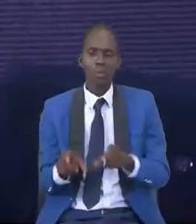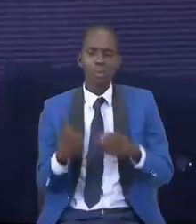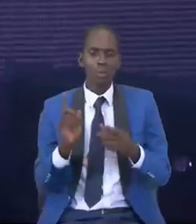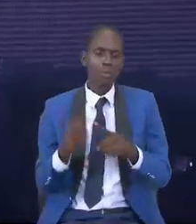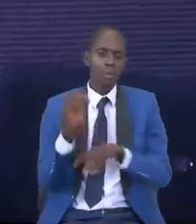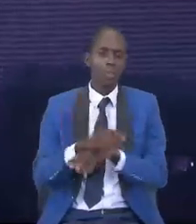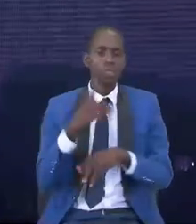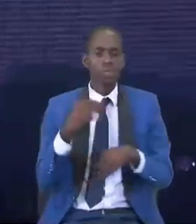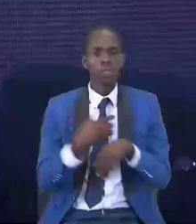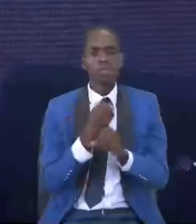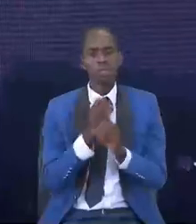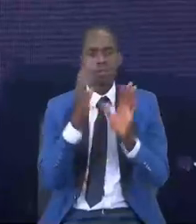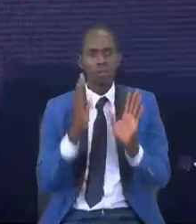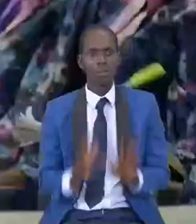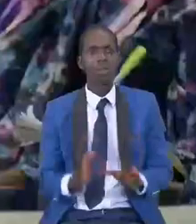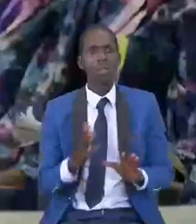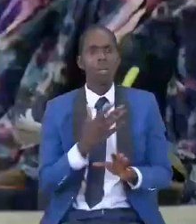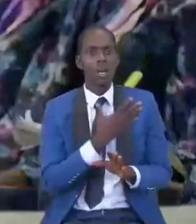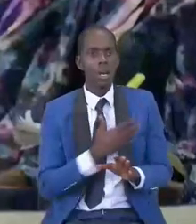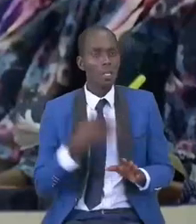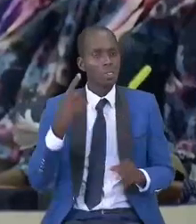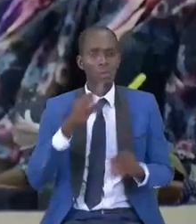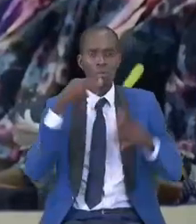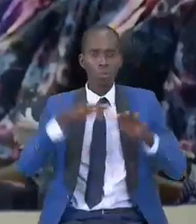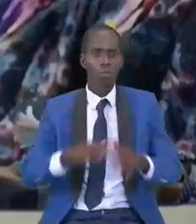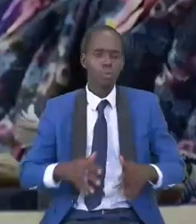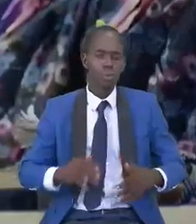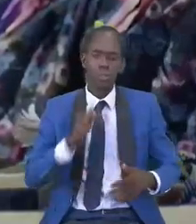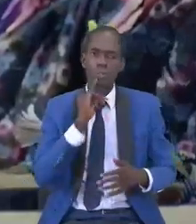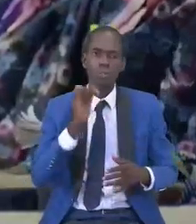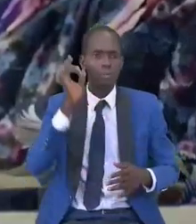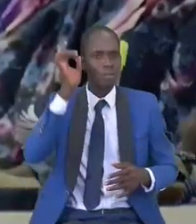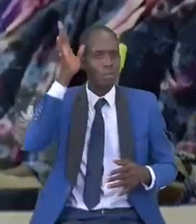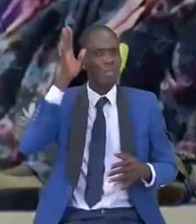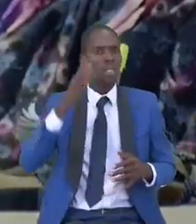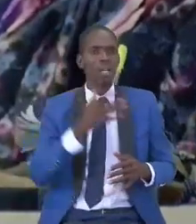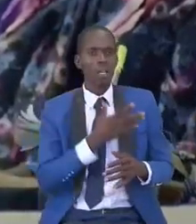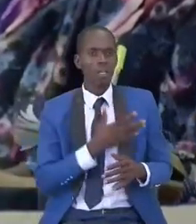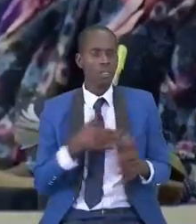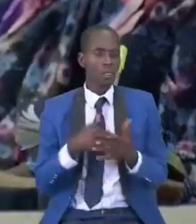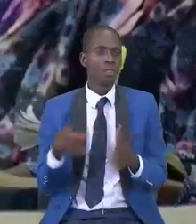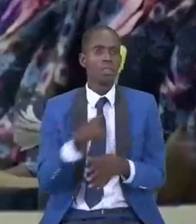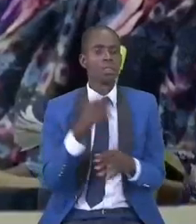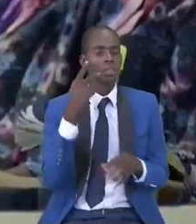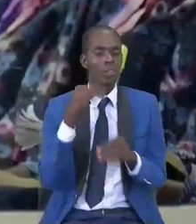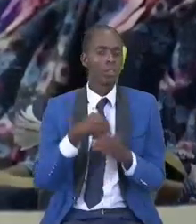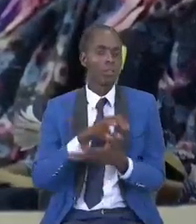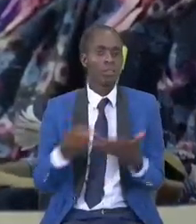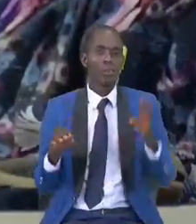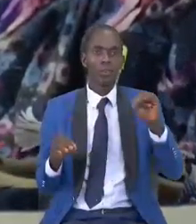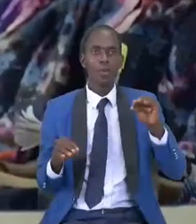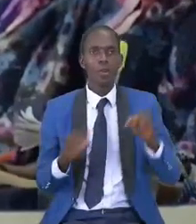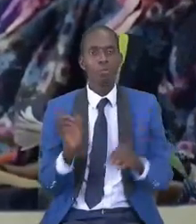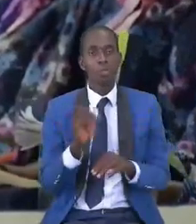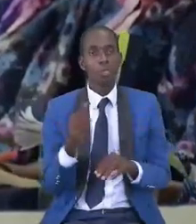Car la mer était orageuse. Verset 14. Alors ils invoquaient